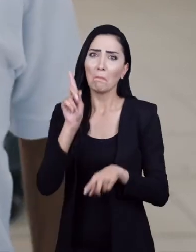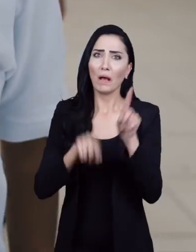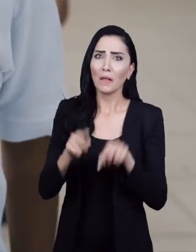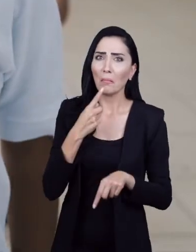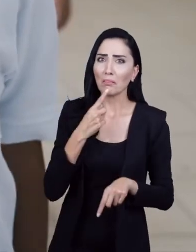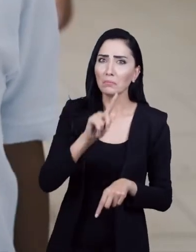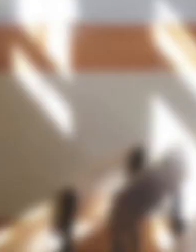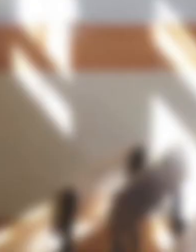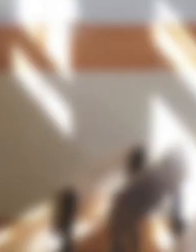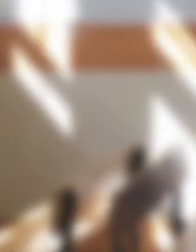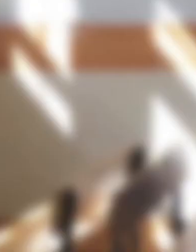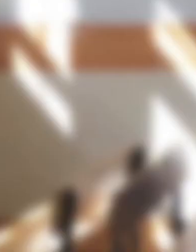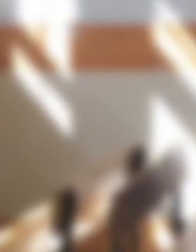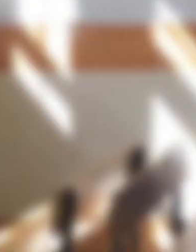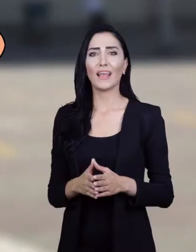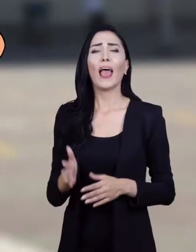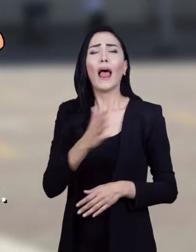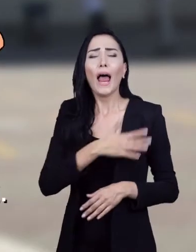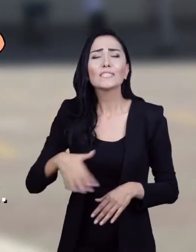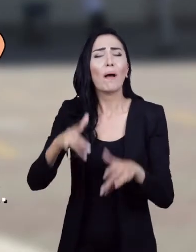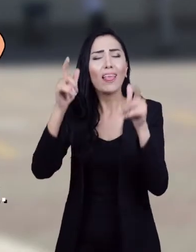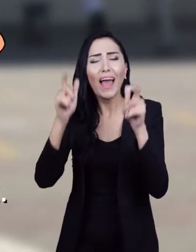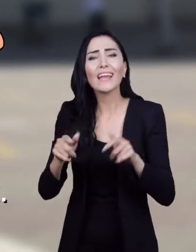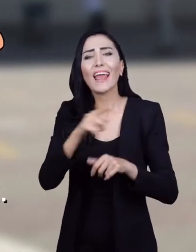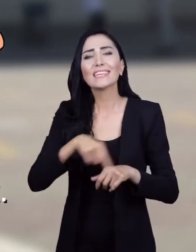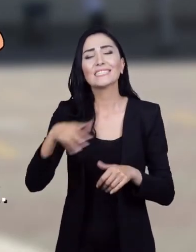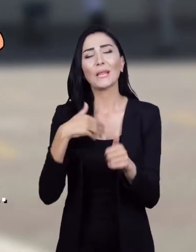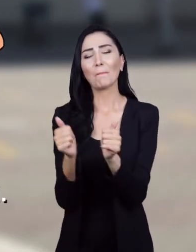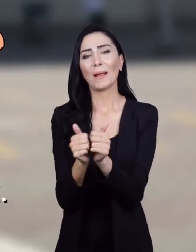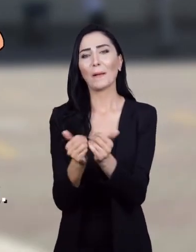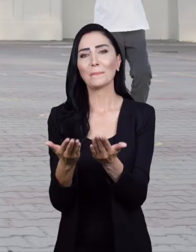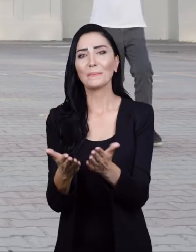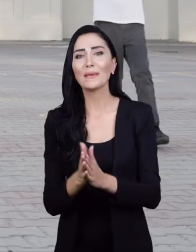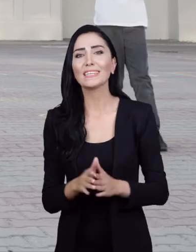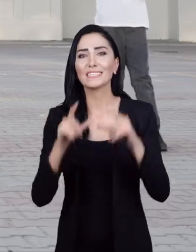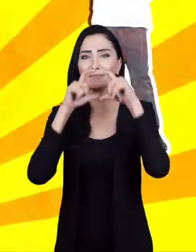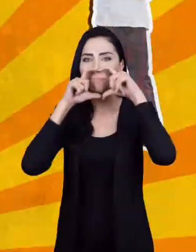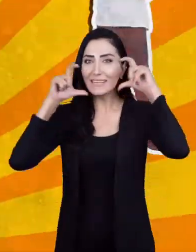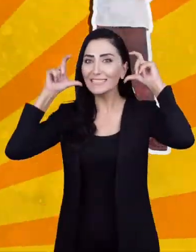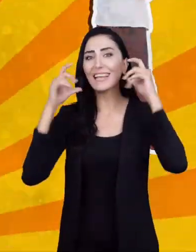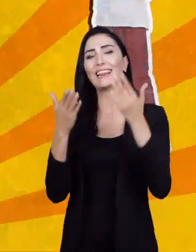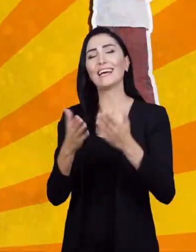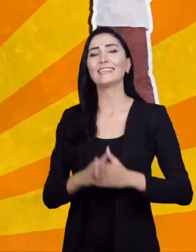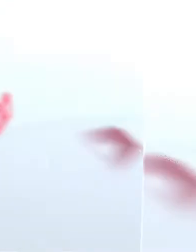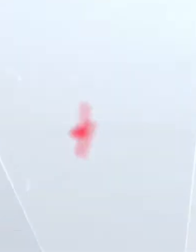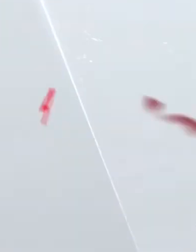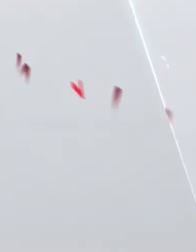Bazen ne demiştim her zaman her yerde sizinleyiz var